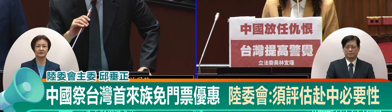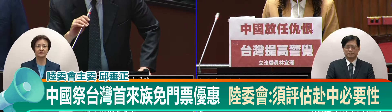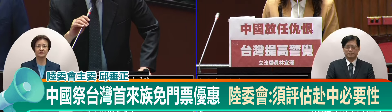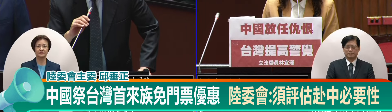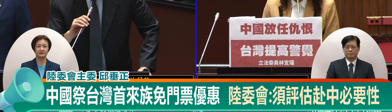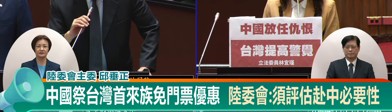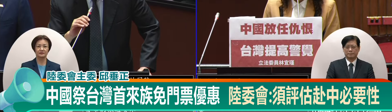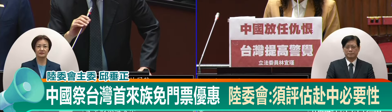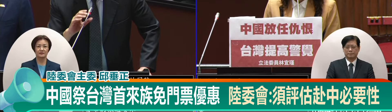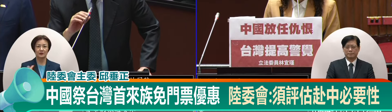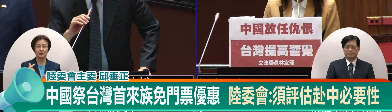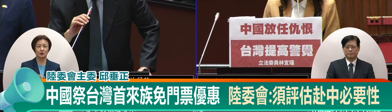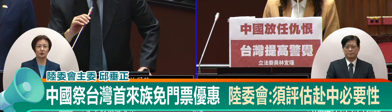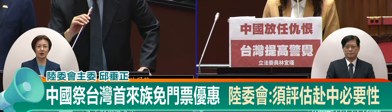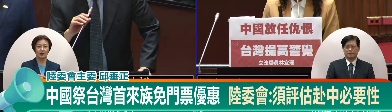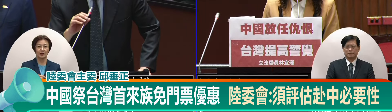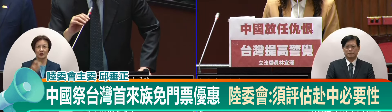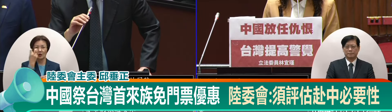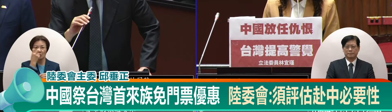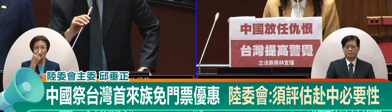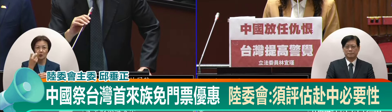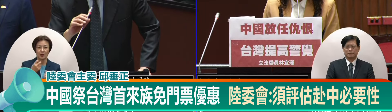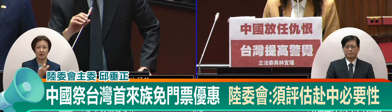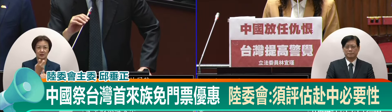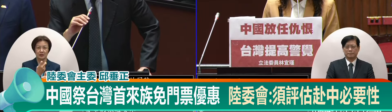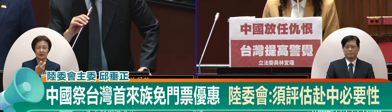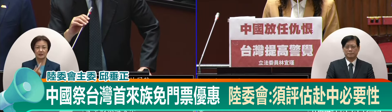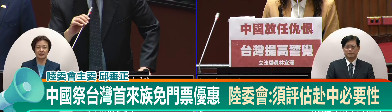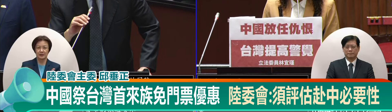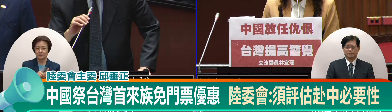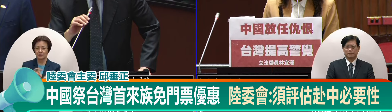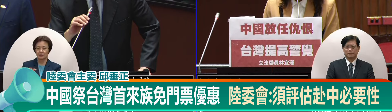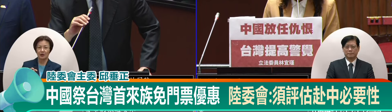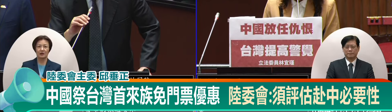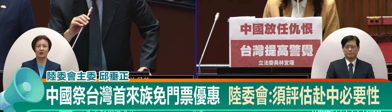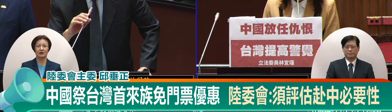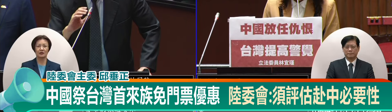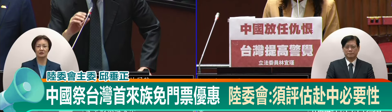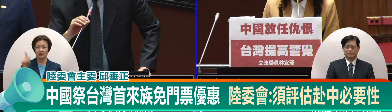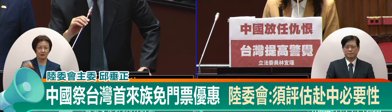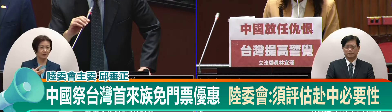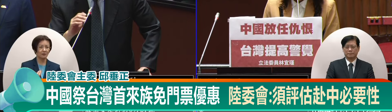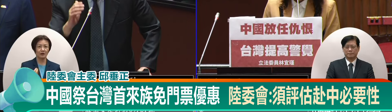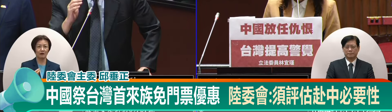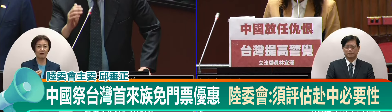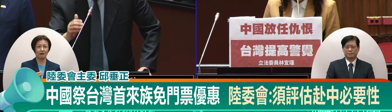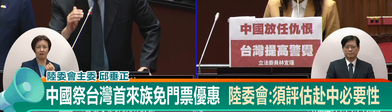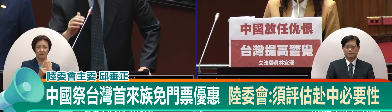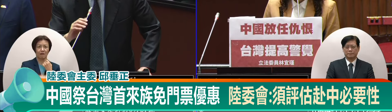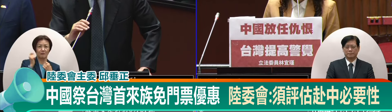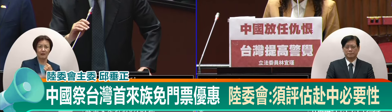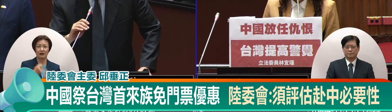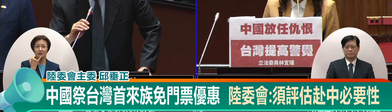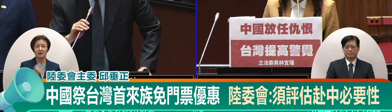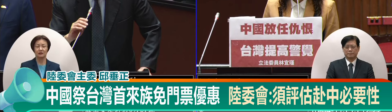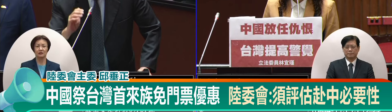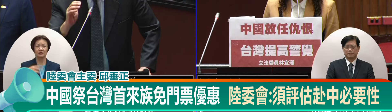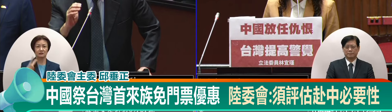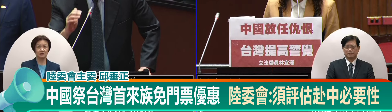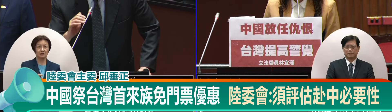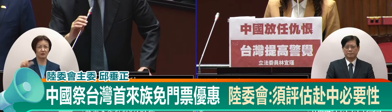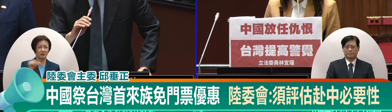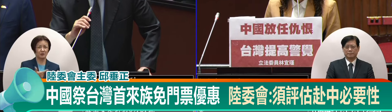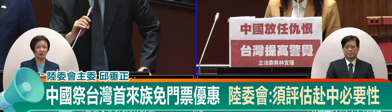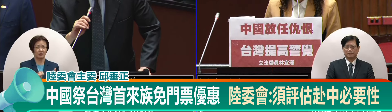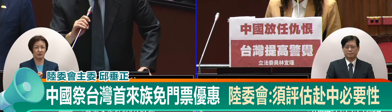这个长臂管辖、终身追诉、缺席审判、以及判处死刑，还